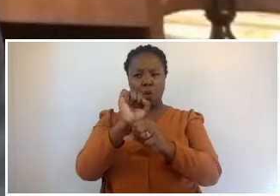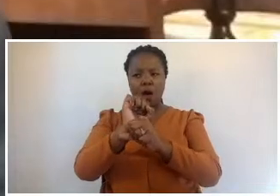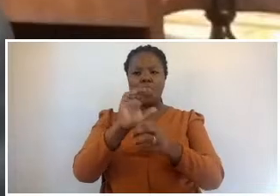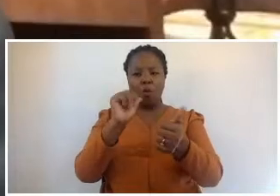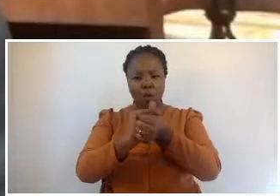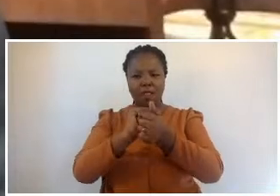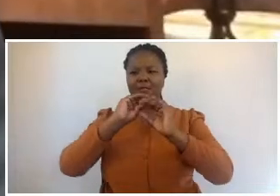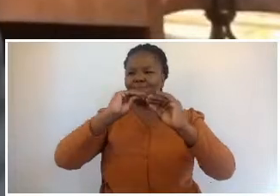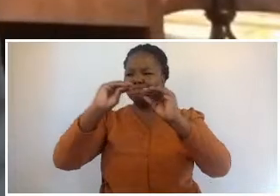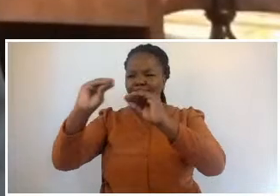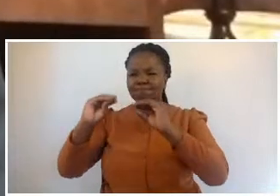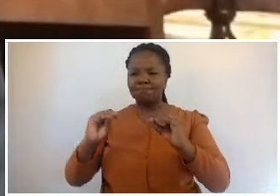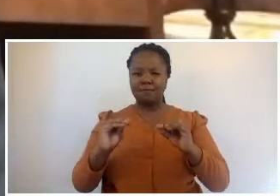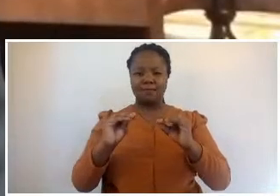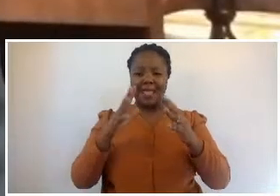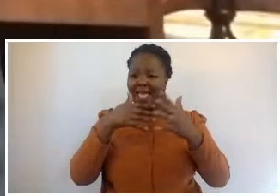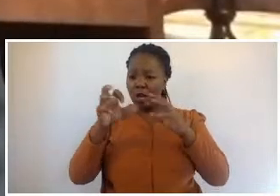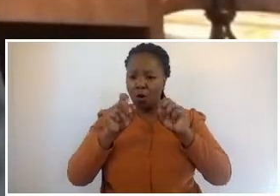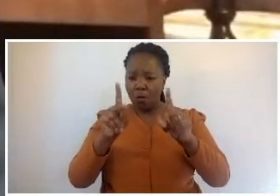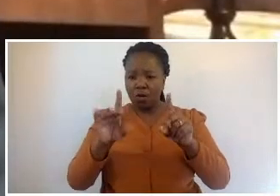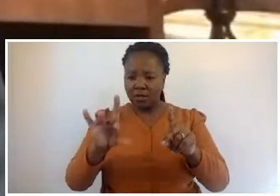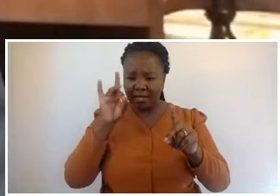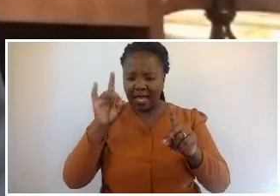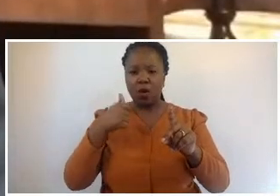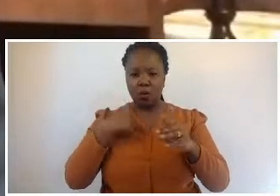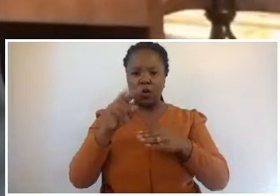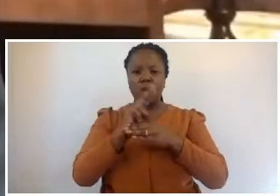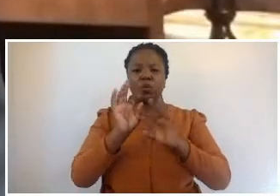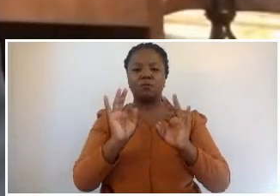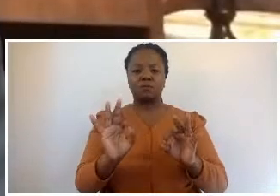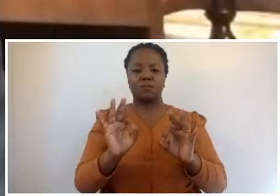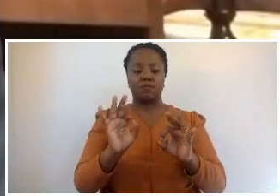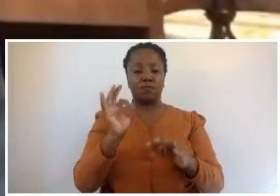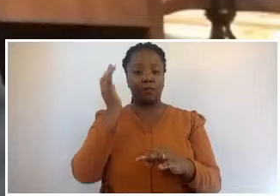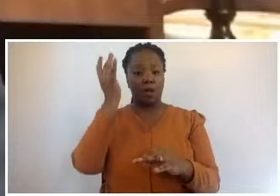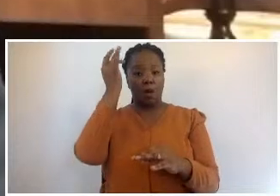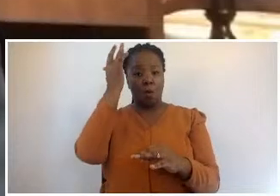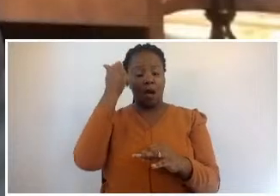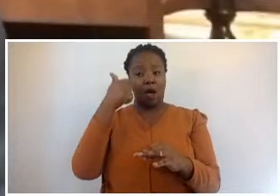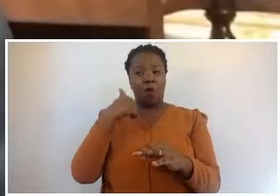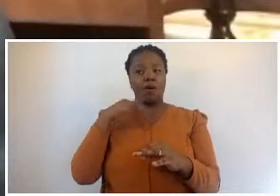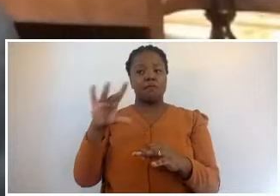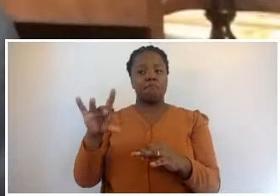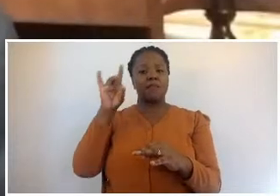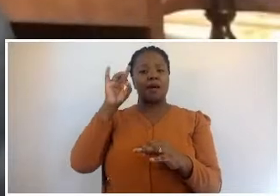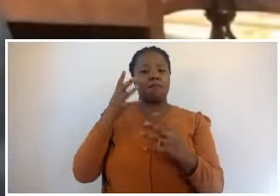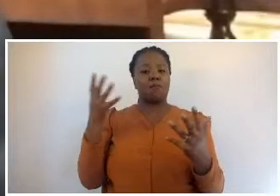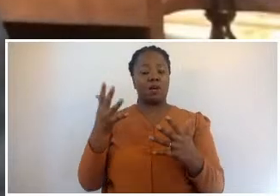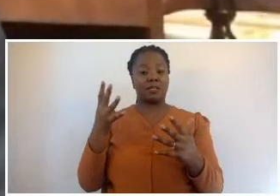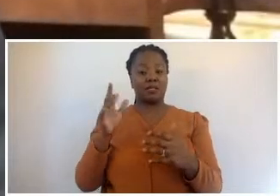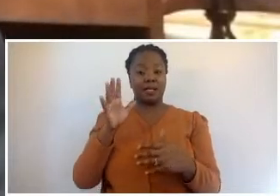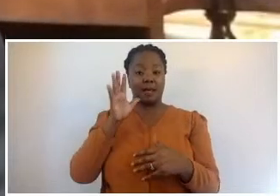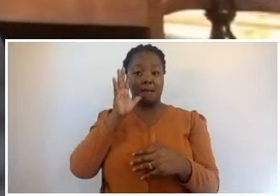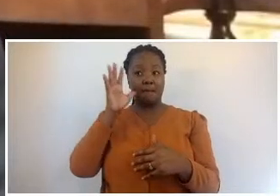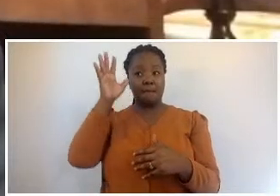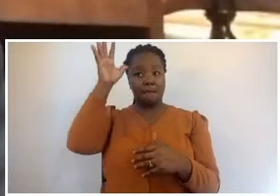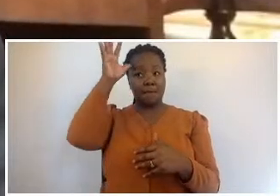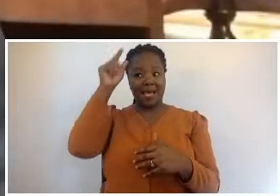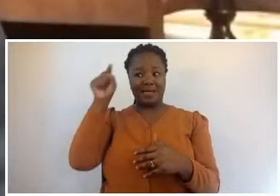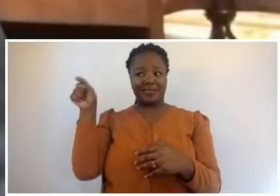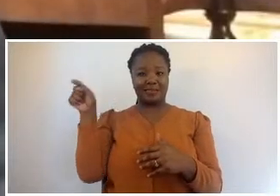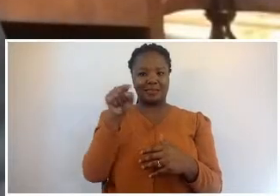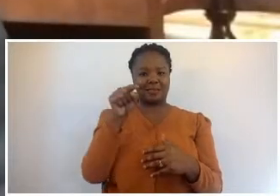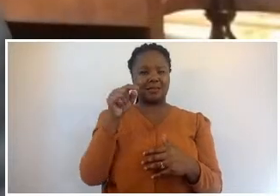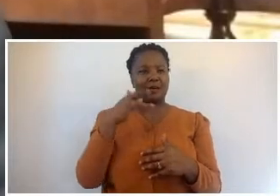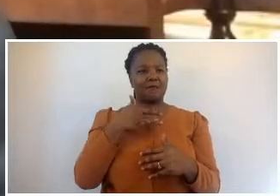multidimensionnelle. Nous saisissons toutes les possibilités qui se présentent, car même les parents, parfois, pensent que les enfants